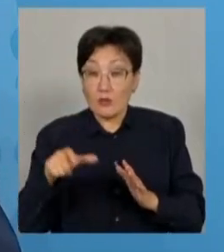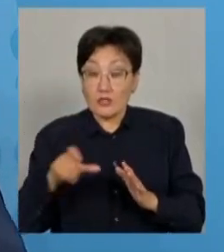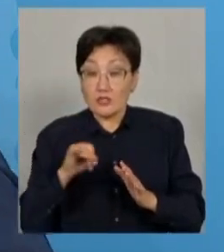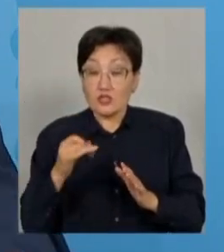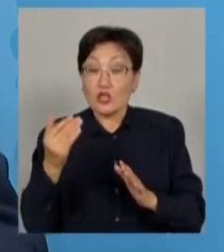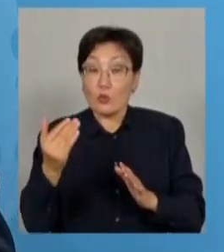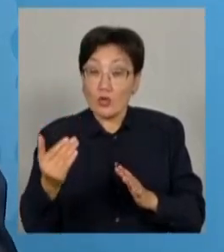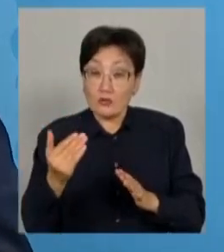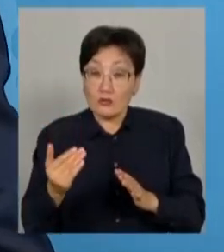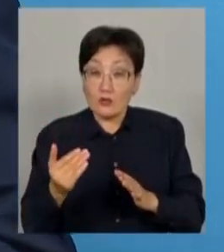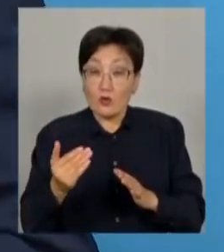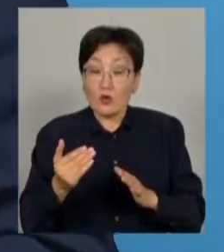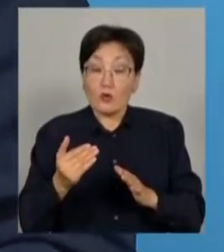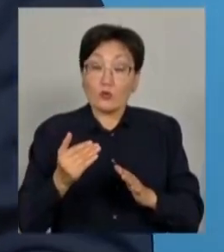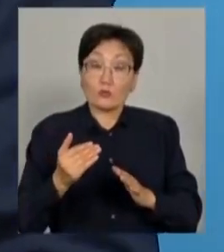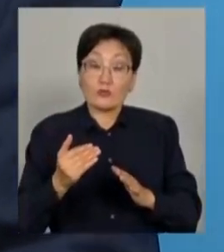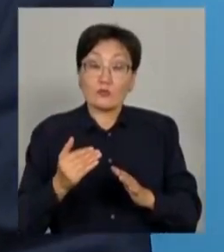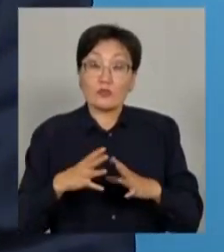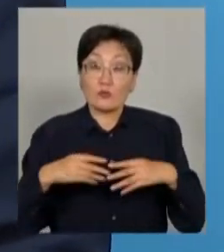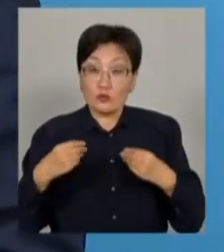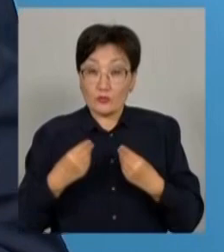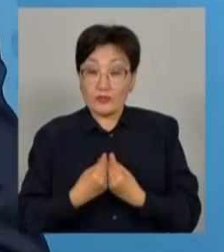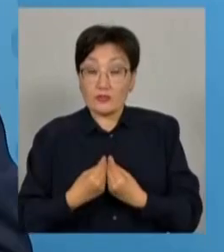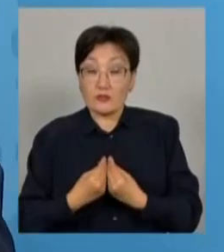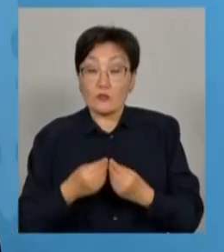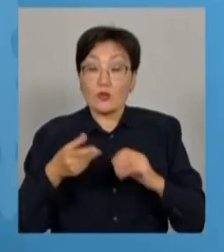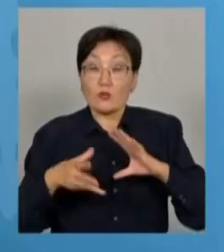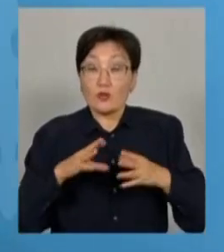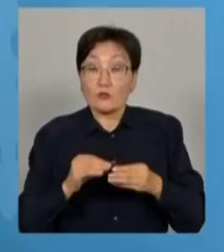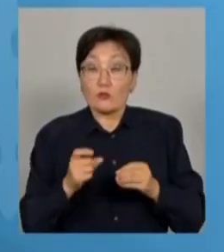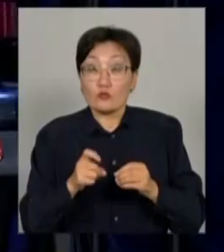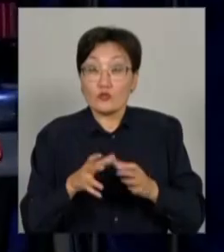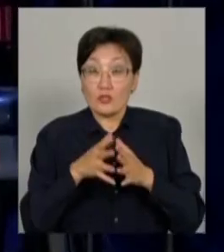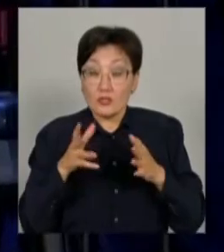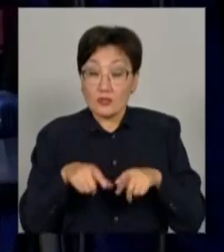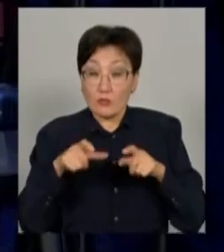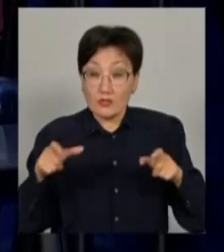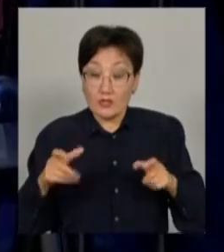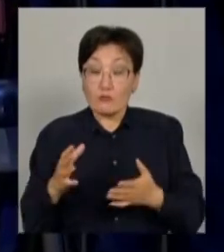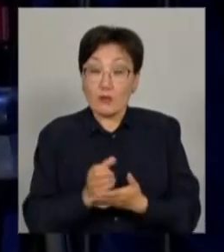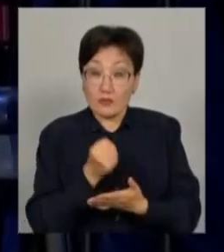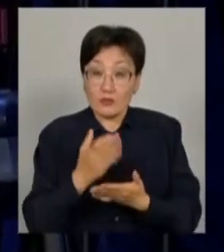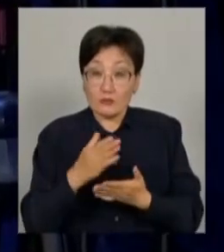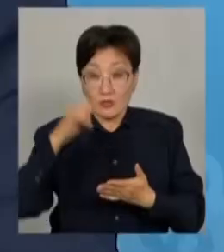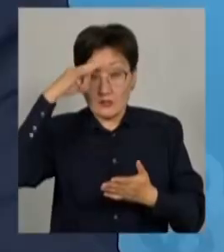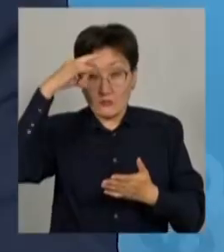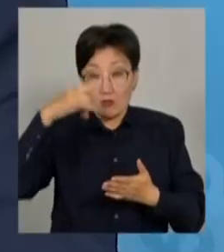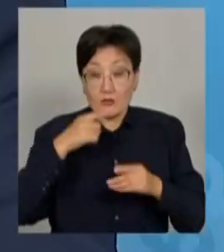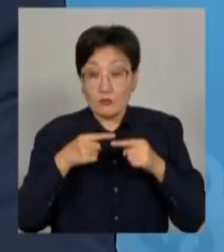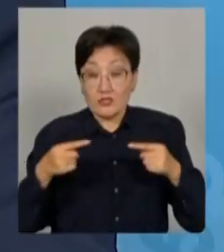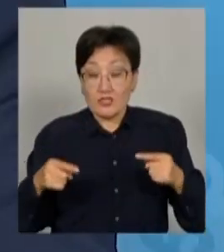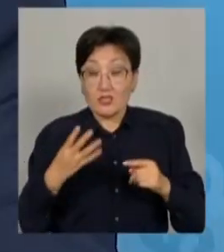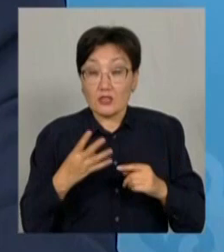және олардың отбасы мүшелерімен қосқанда 100'ден астам адам табылды. Қазақстаннан басқа да